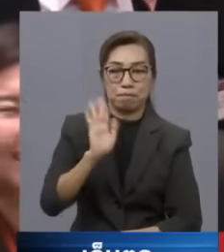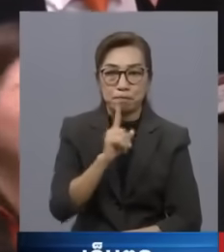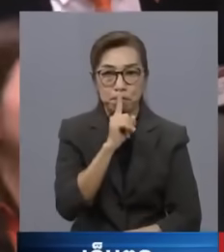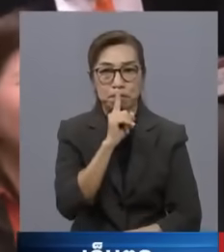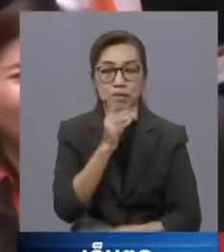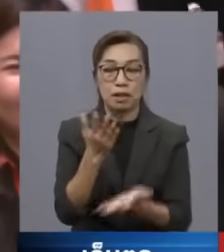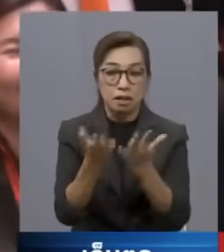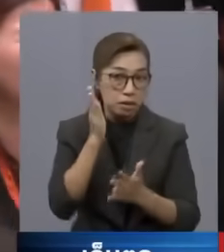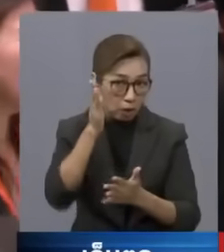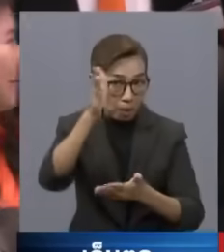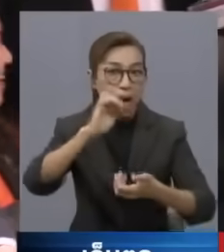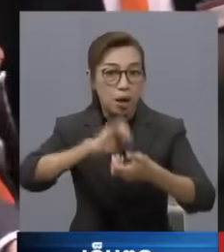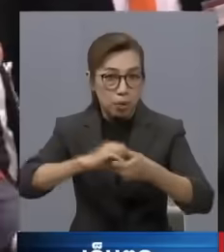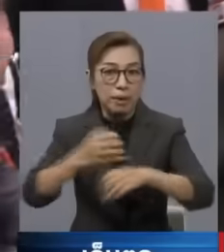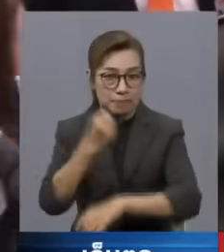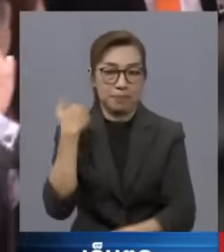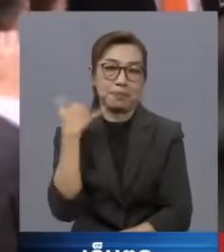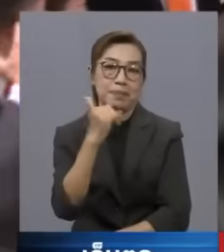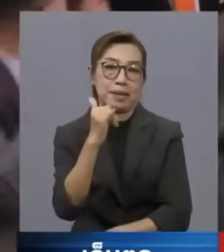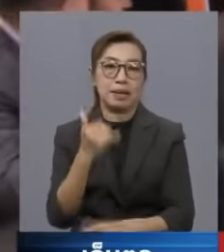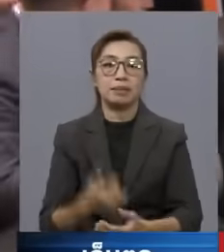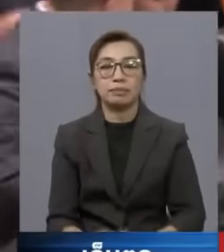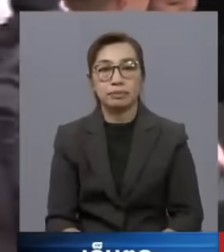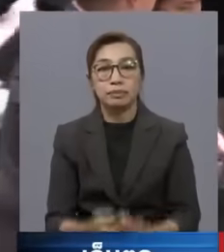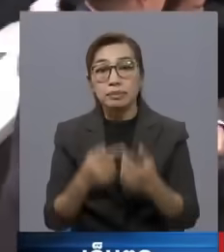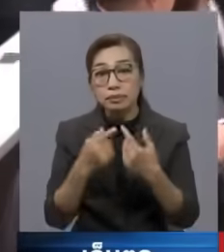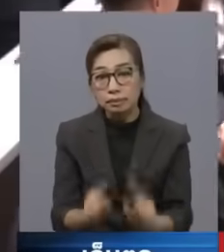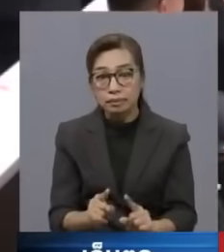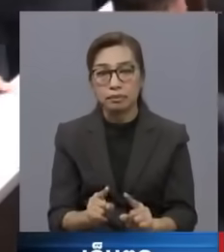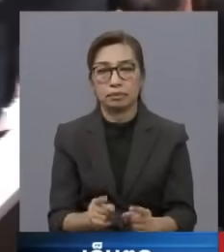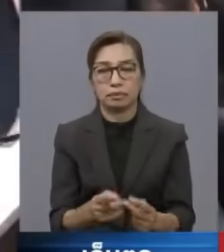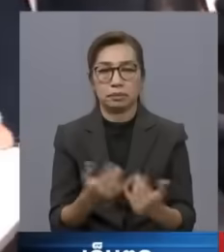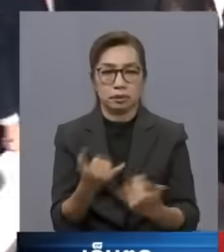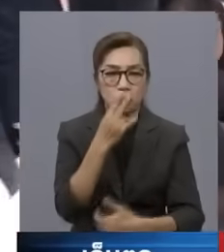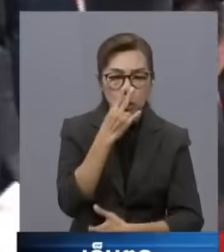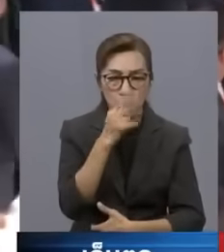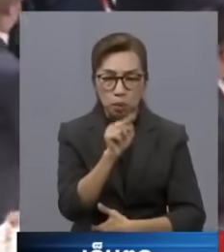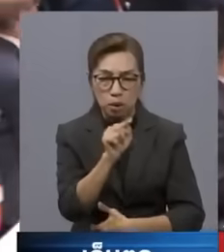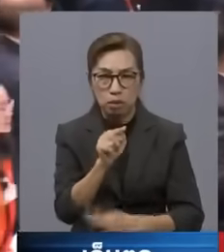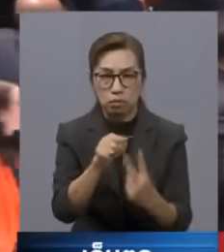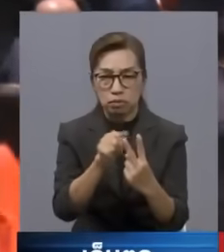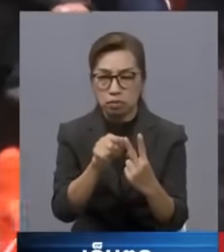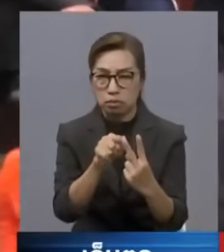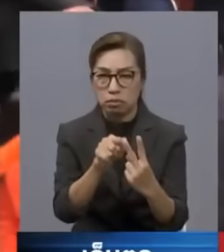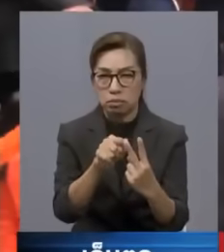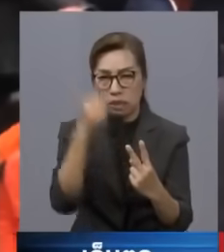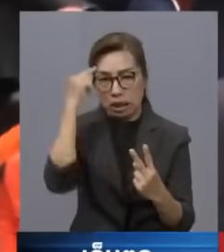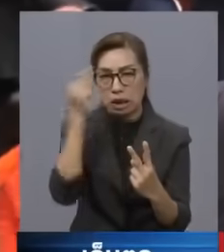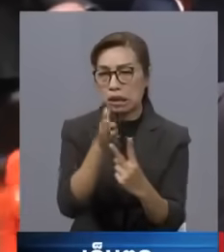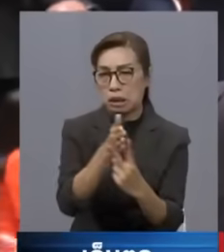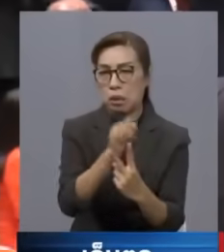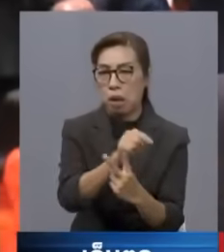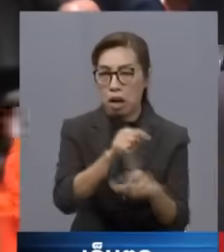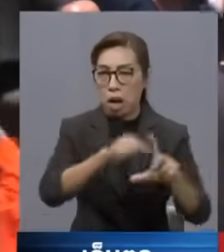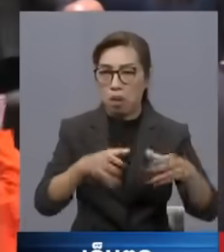อาจจะมีการร่วมไม้ร่วมมือทางการเมืองเกิดขึ้นกันได้อยู่นะครับแต่มองว่าแนวโน้มค่อนข้างไปในทางไม่เห็นด้วยเลย